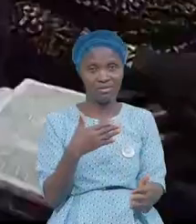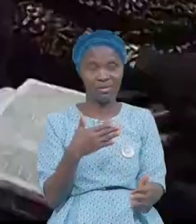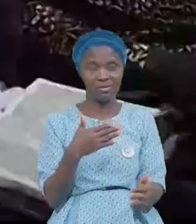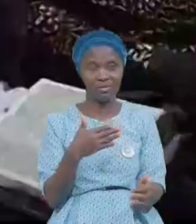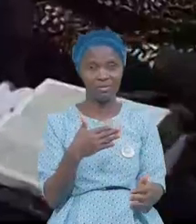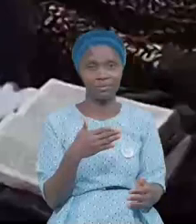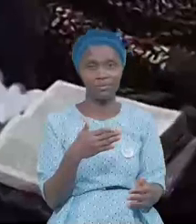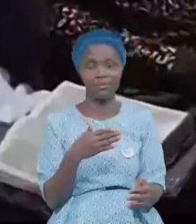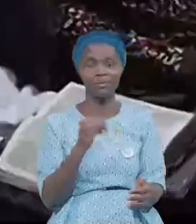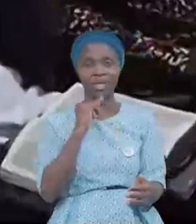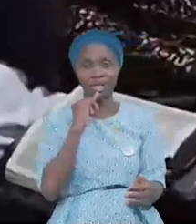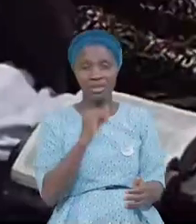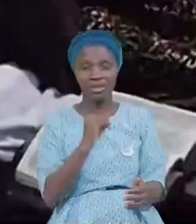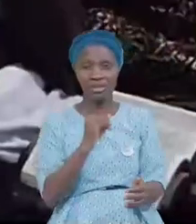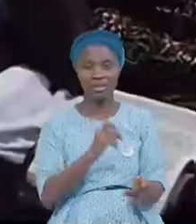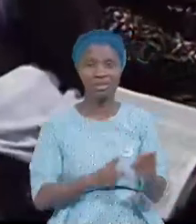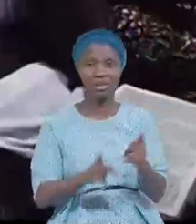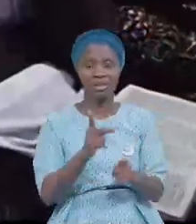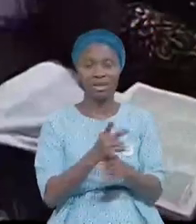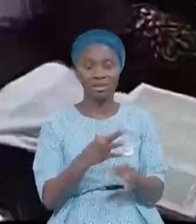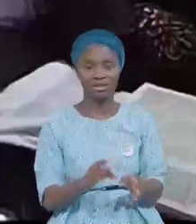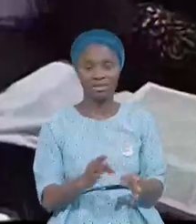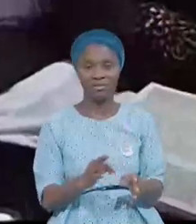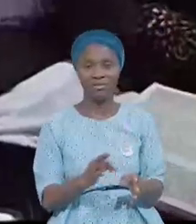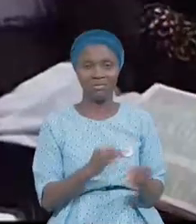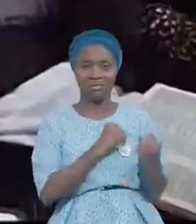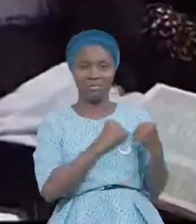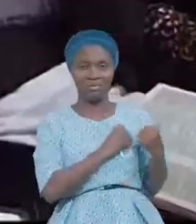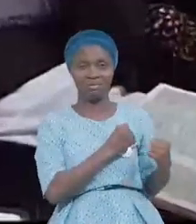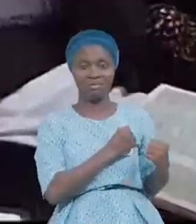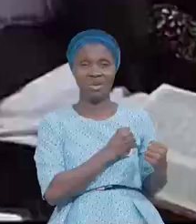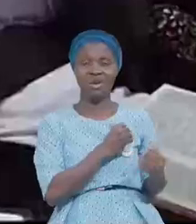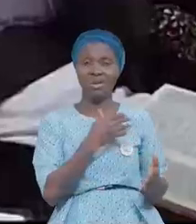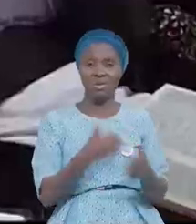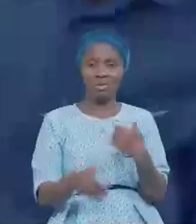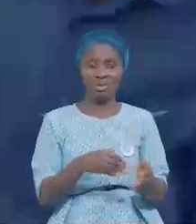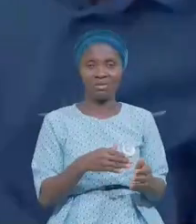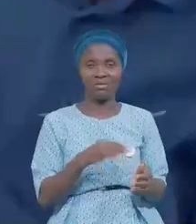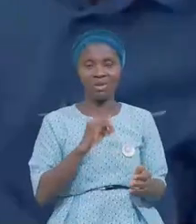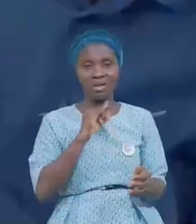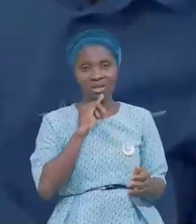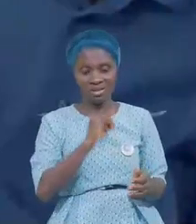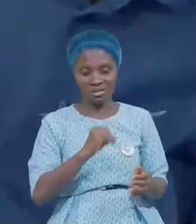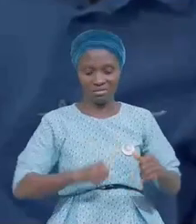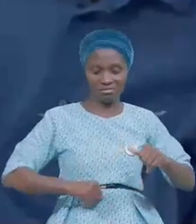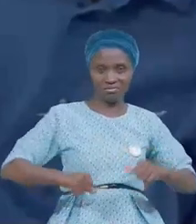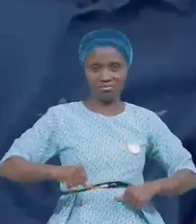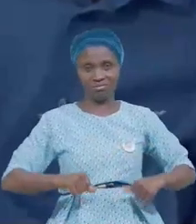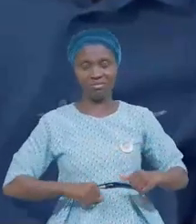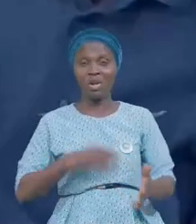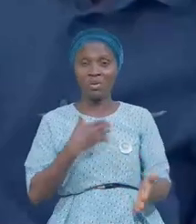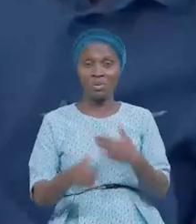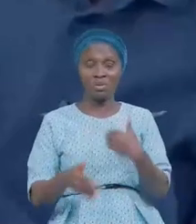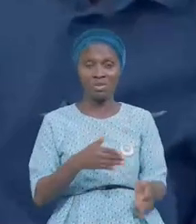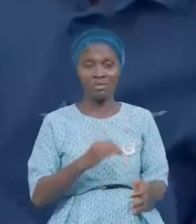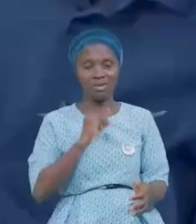son visage audacieux, quel que soit ce qu'il leur dit, quel que soit son